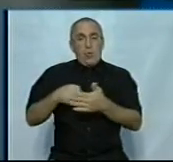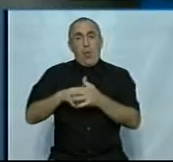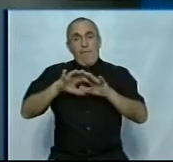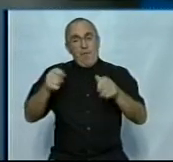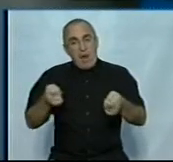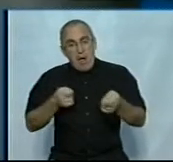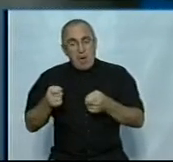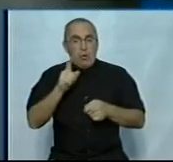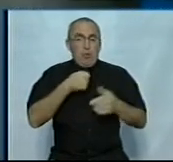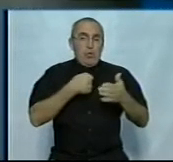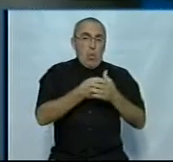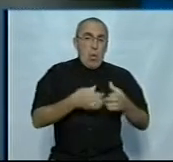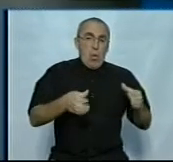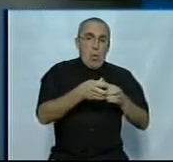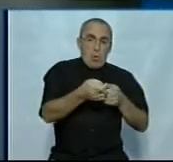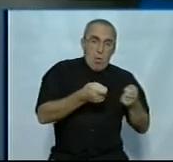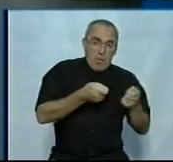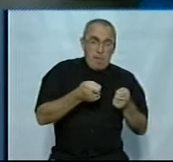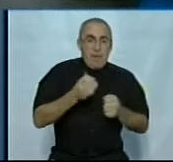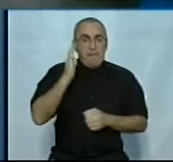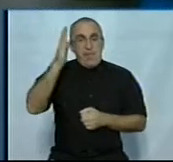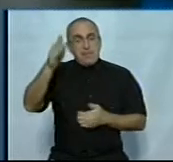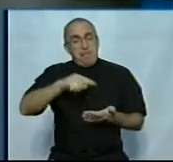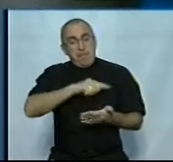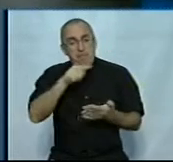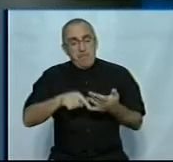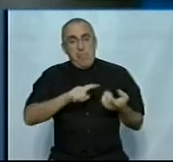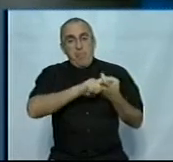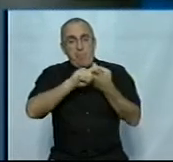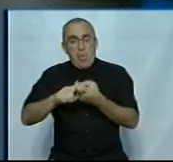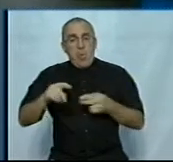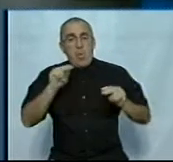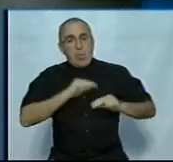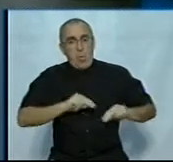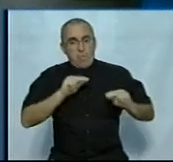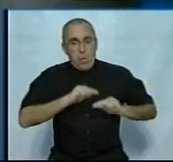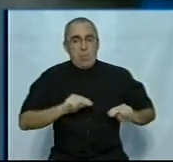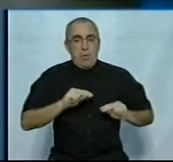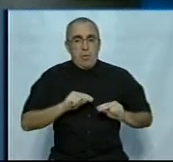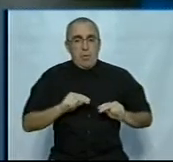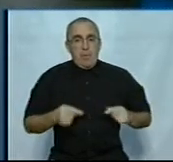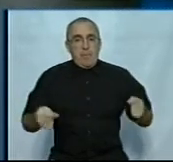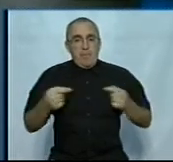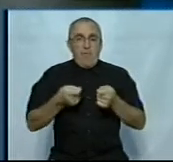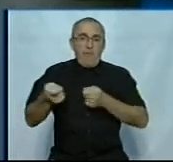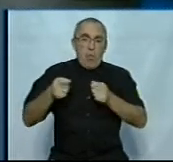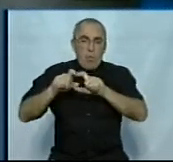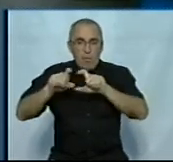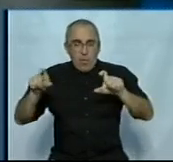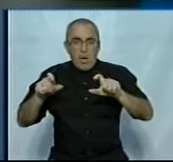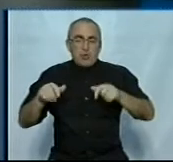до громади, довіри до перспективних питань, пов'язаних з роботою певних управлінь, або то